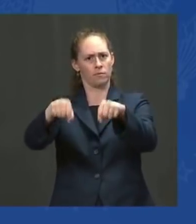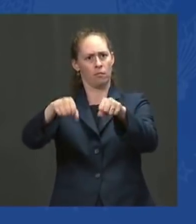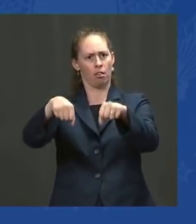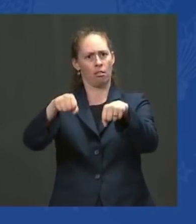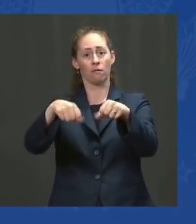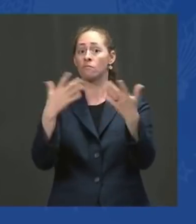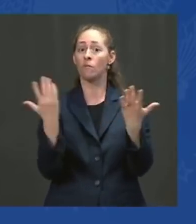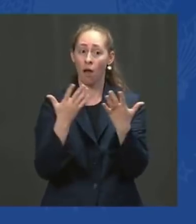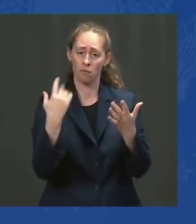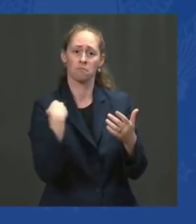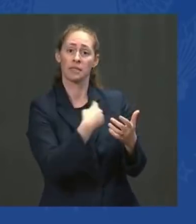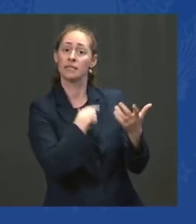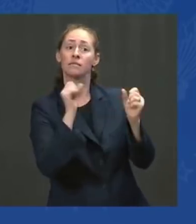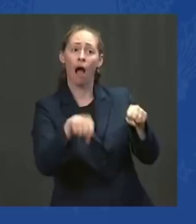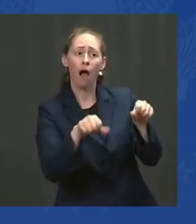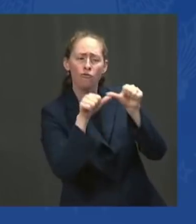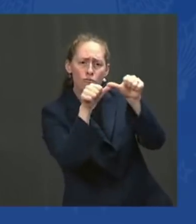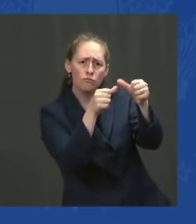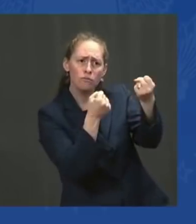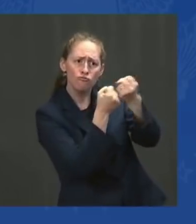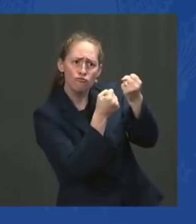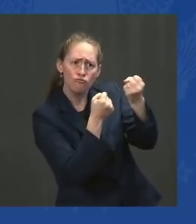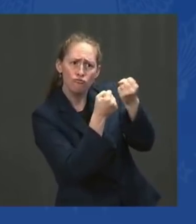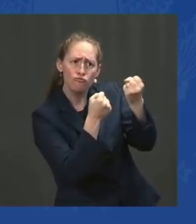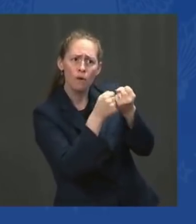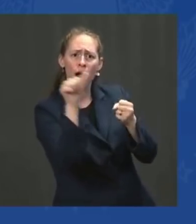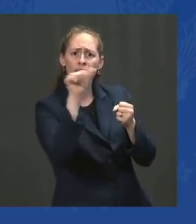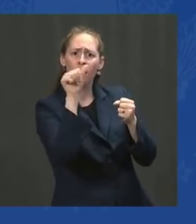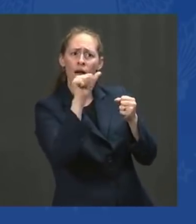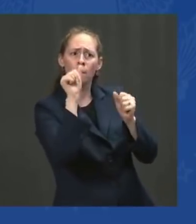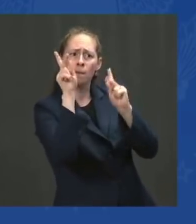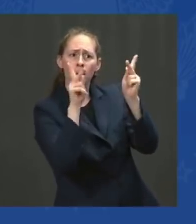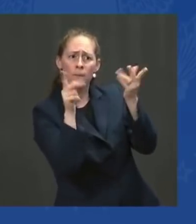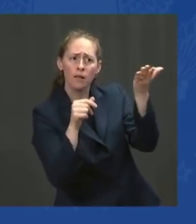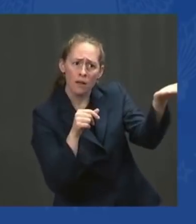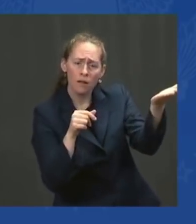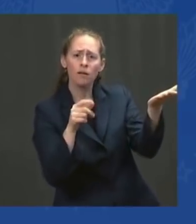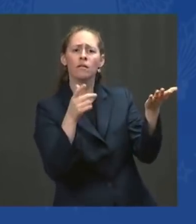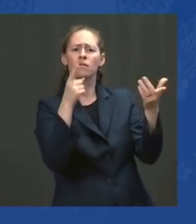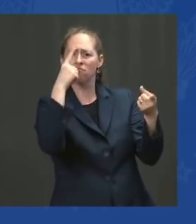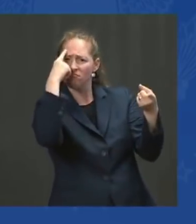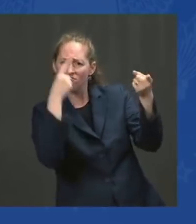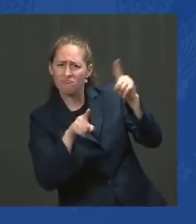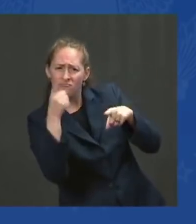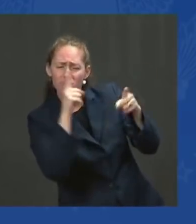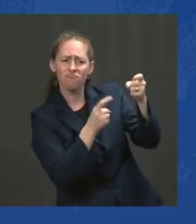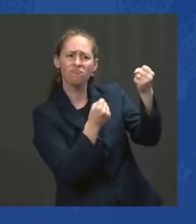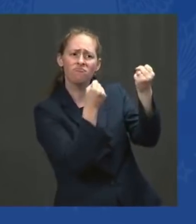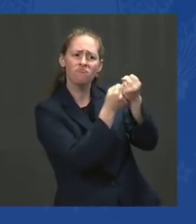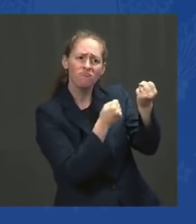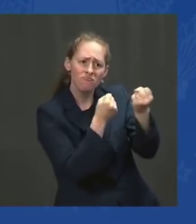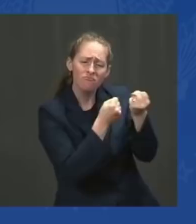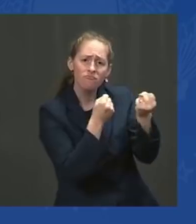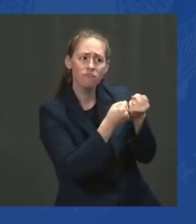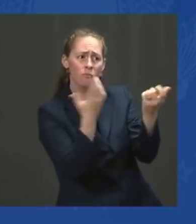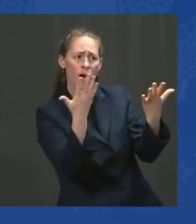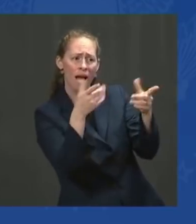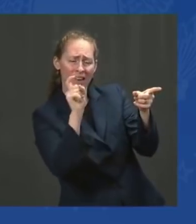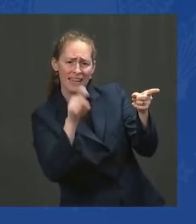美军在混乱当中也开了枪啊，也有死伤啊，这真的是和当年越南